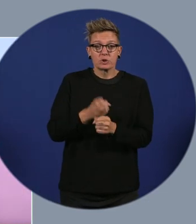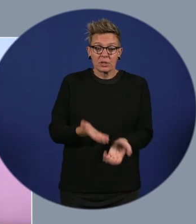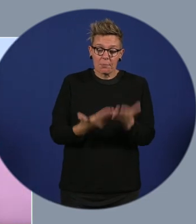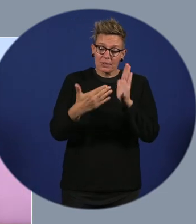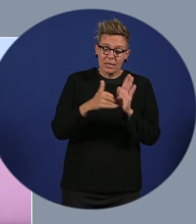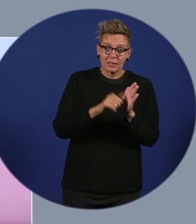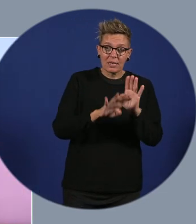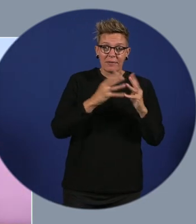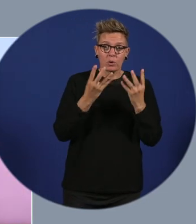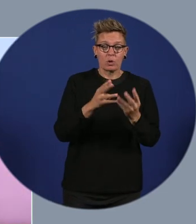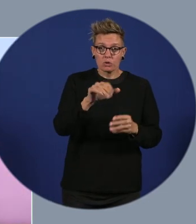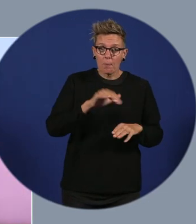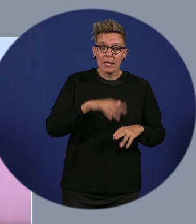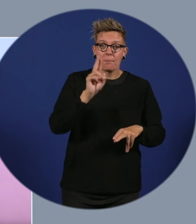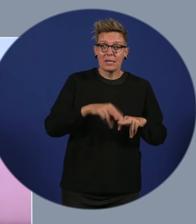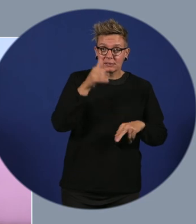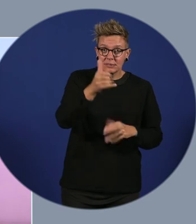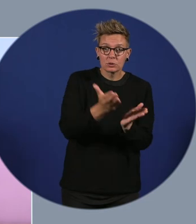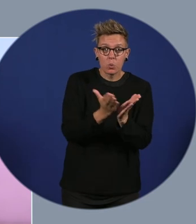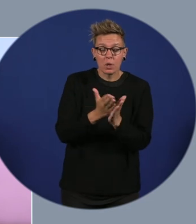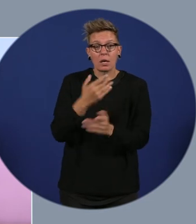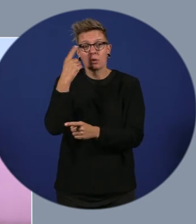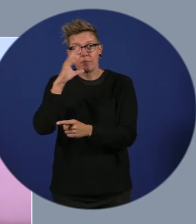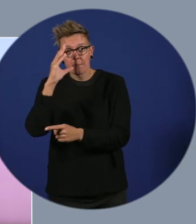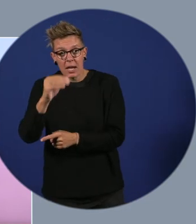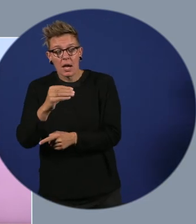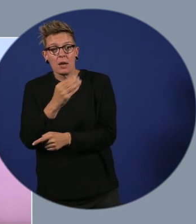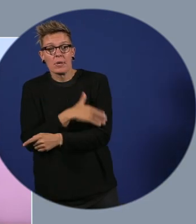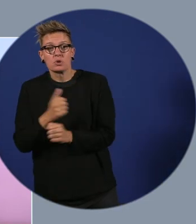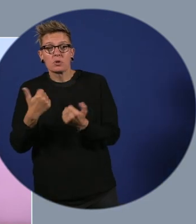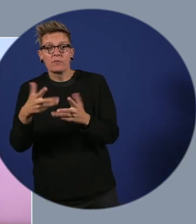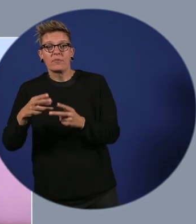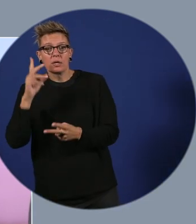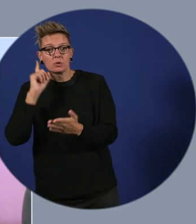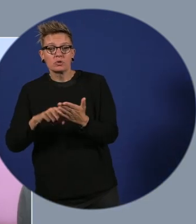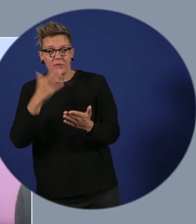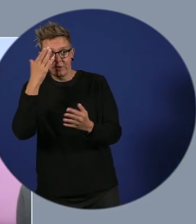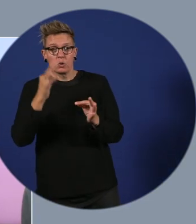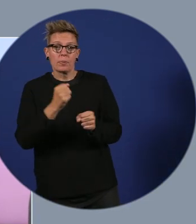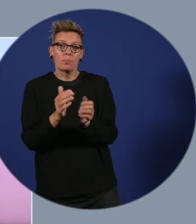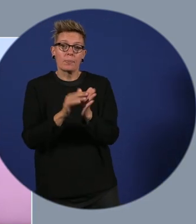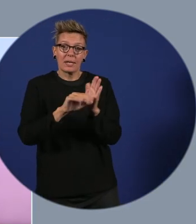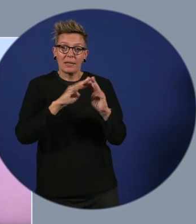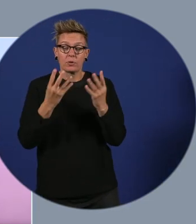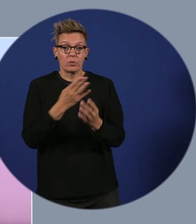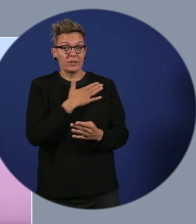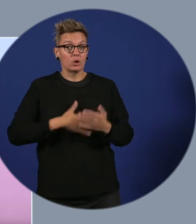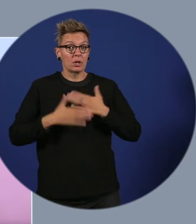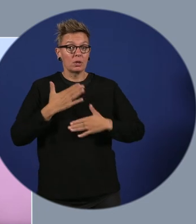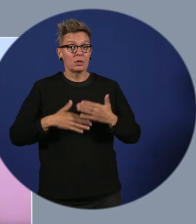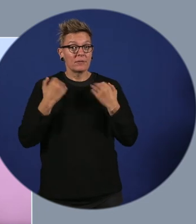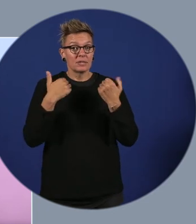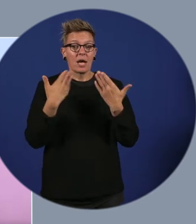ta plats på skolan och ge huvudmän och skolpersonal verktygen för att veta hur man jobbar med elevråd. Och det viktigaste för oss är att